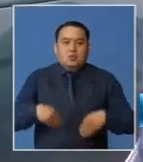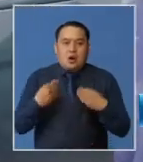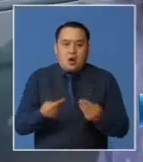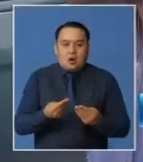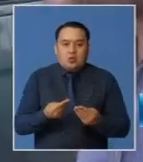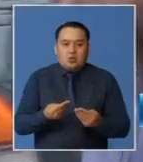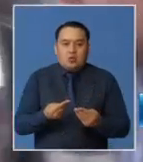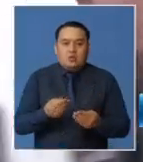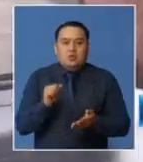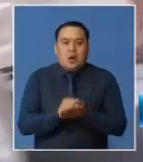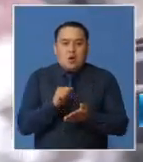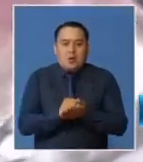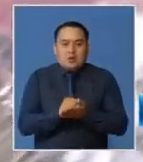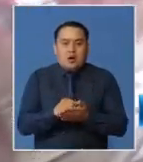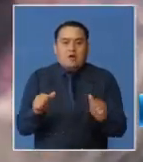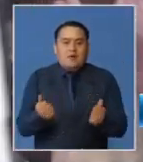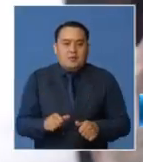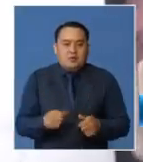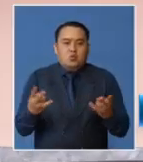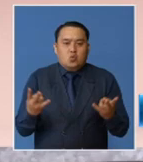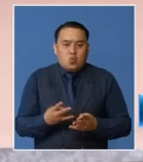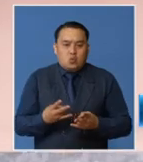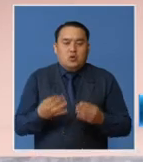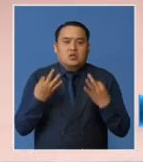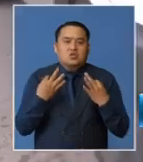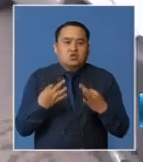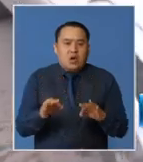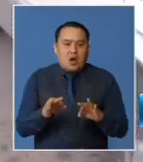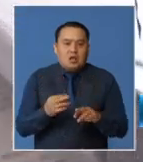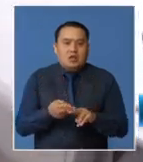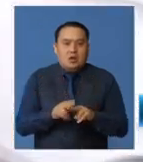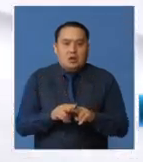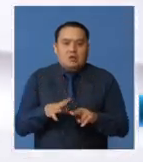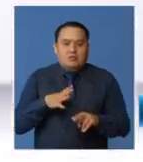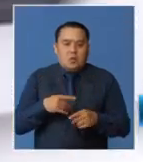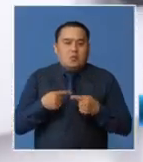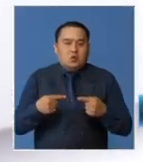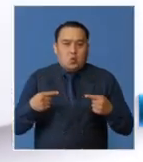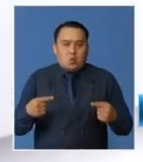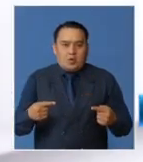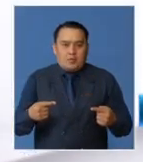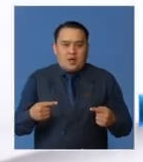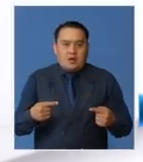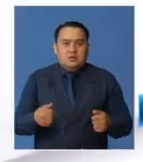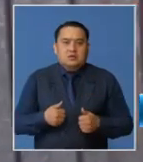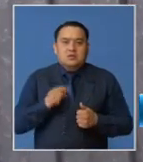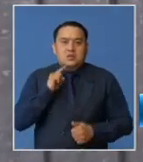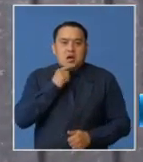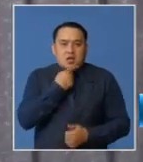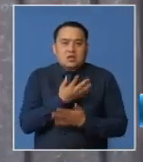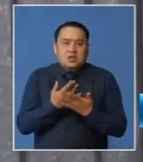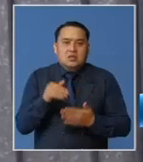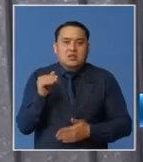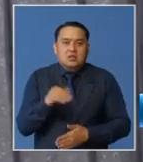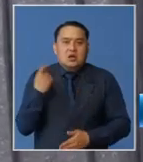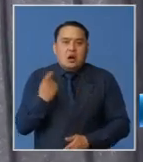которые отдают свои документы для оформления необходимых разрешений. Однако на деле все выходит совсем не так. Стремясь экономить несколько